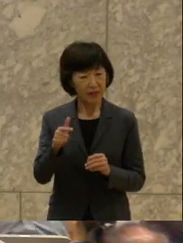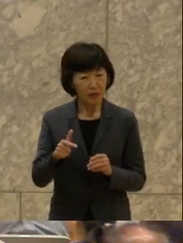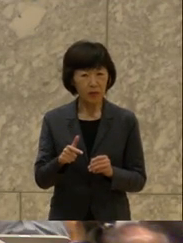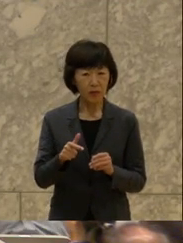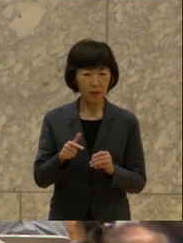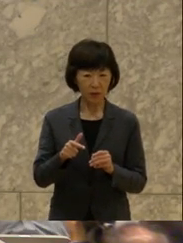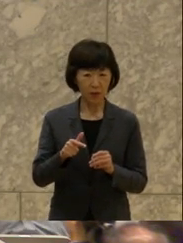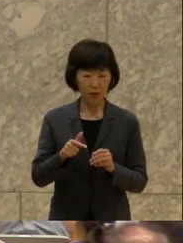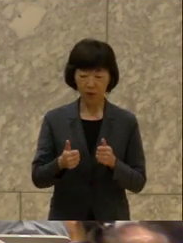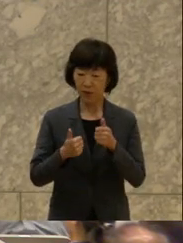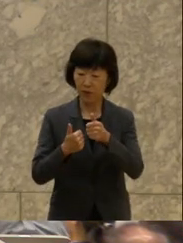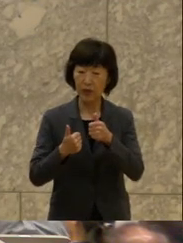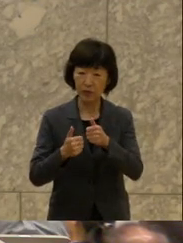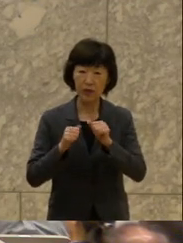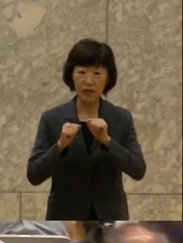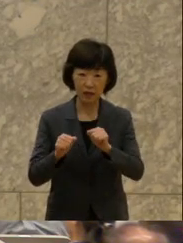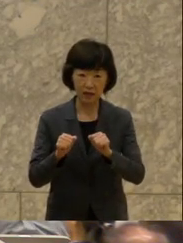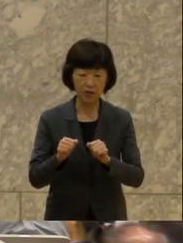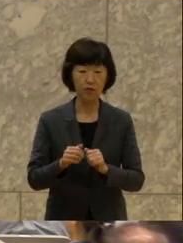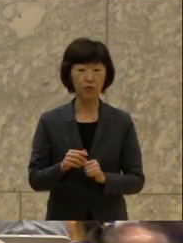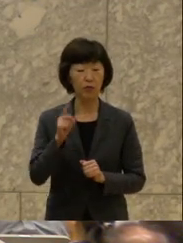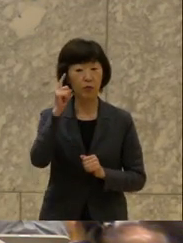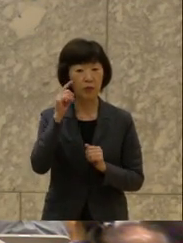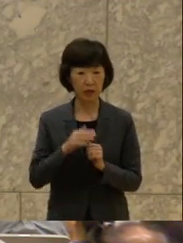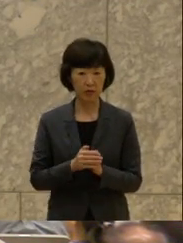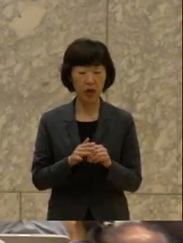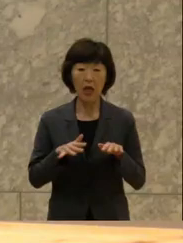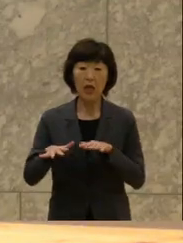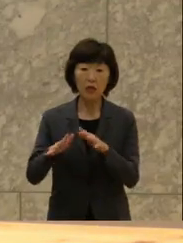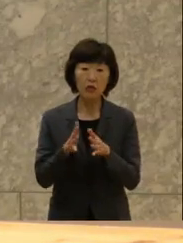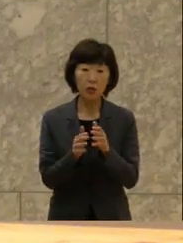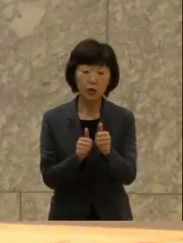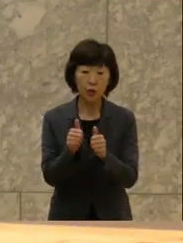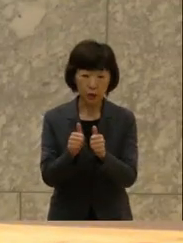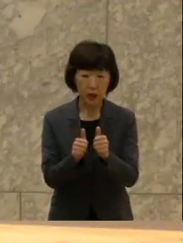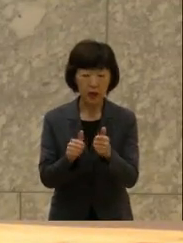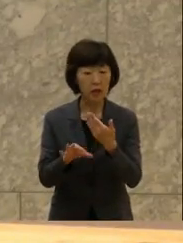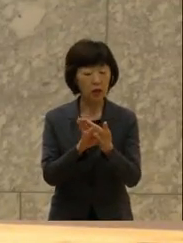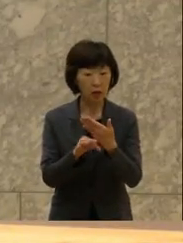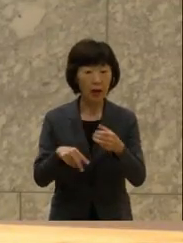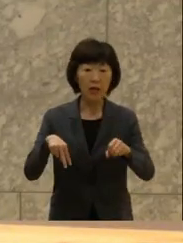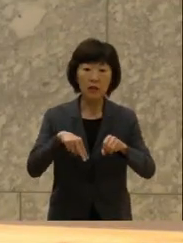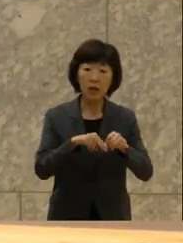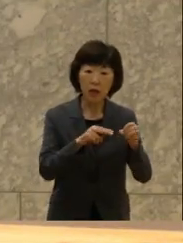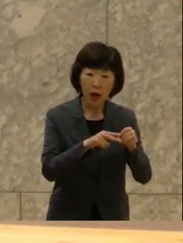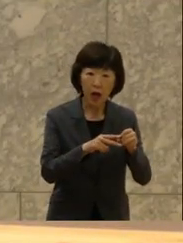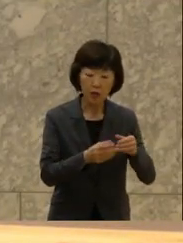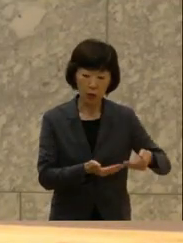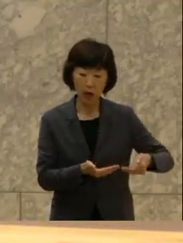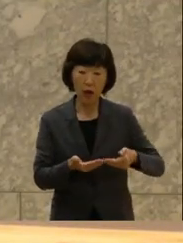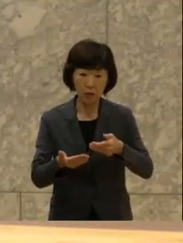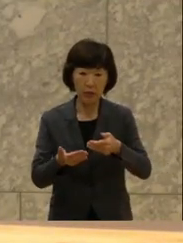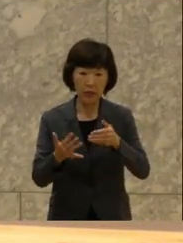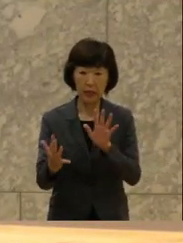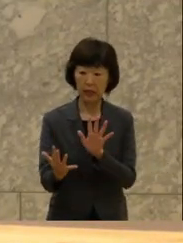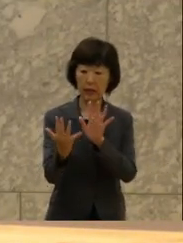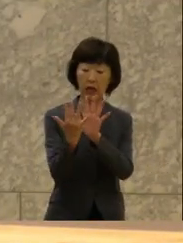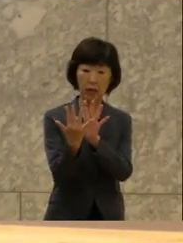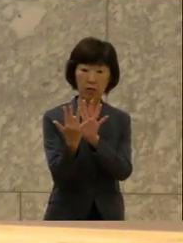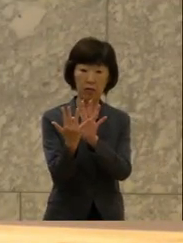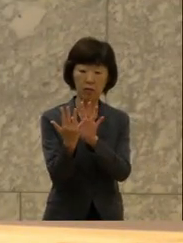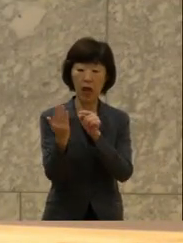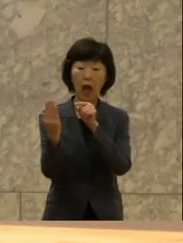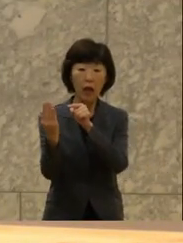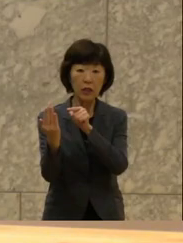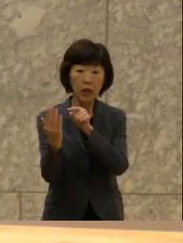けれどもいかがでしょうか陸上競技の魅力はですね例えばサッカーとかラグビーという対戦型の競技はこれ相手が